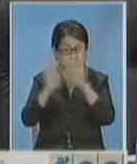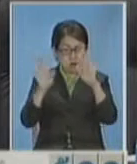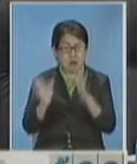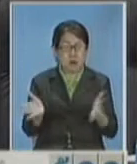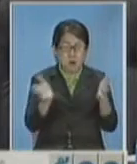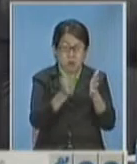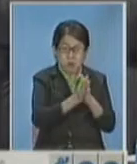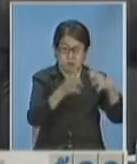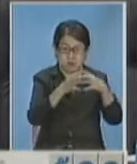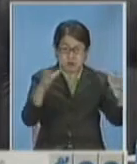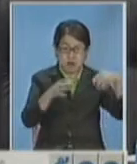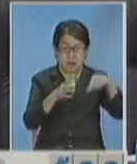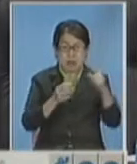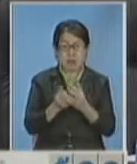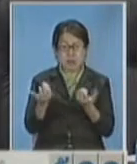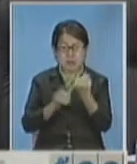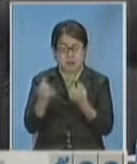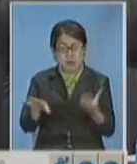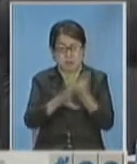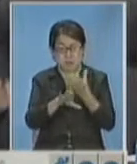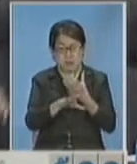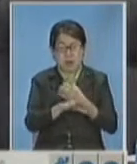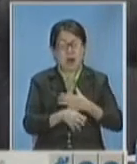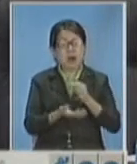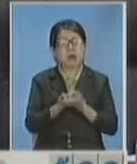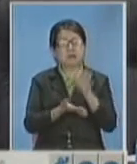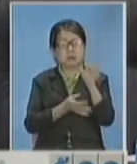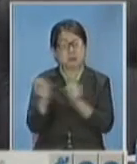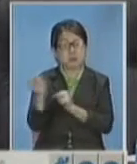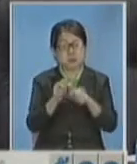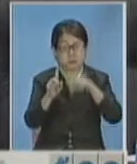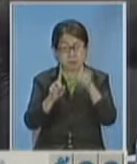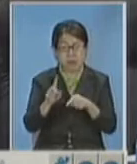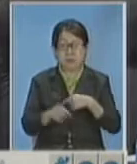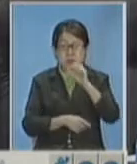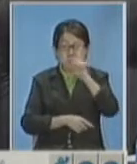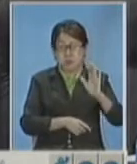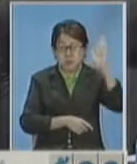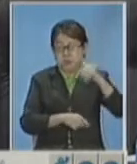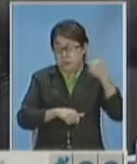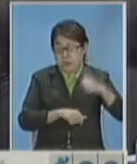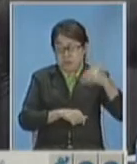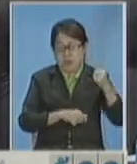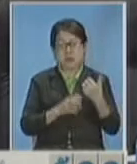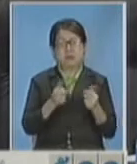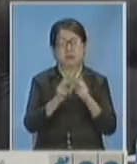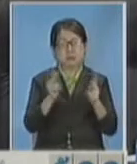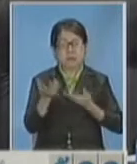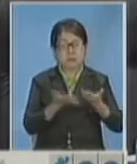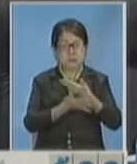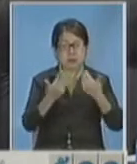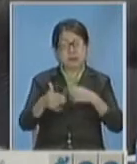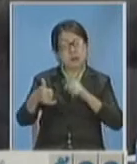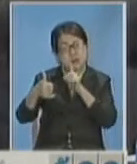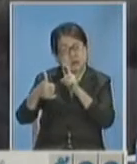ก็ขอซื้อรถตู้ 1,000 คันใช่ไหมคะกันมาที่สมาชิกท้วงติงกันมากเมื่อมาถึงในชั้นกรรมาธิการกรรมาธิการก็ได้ส